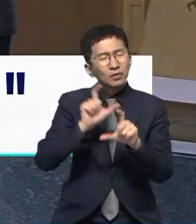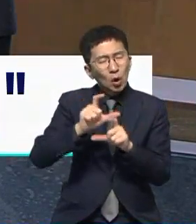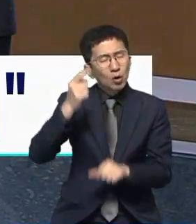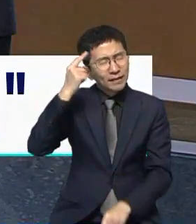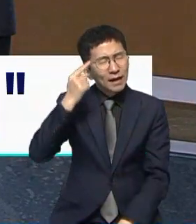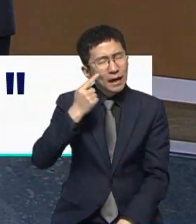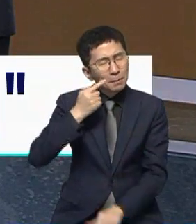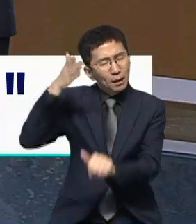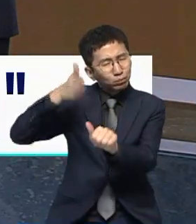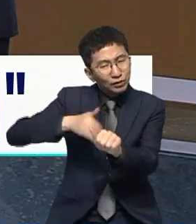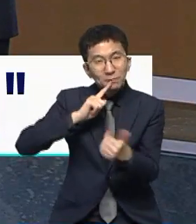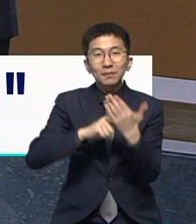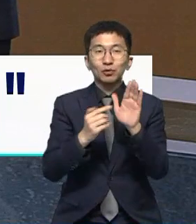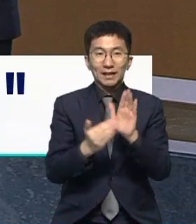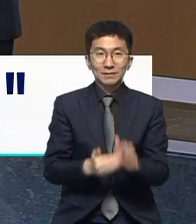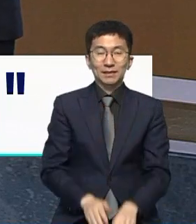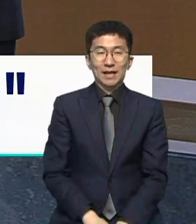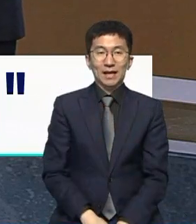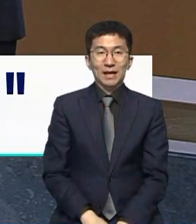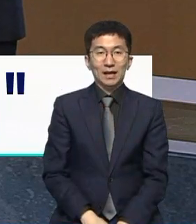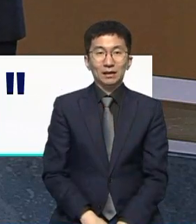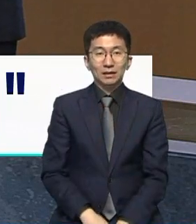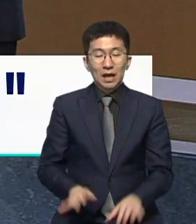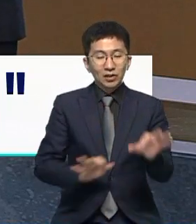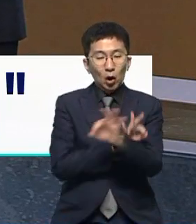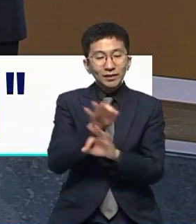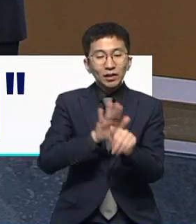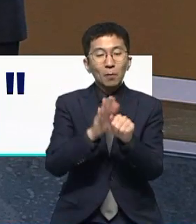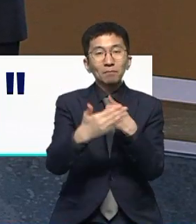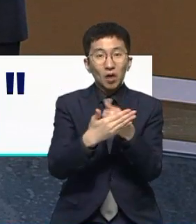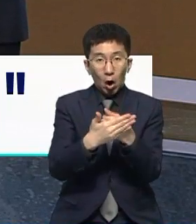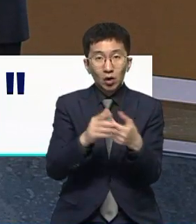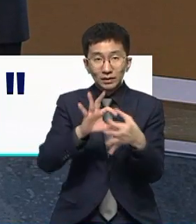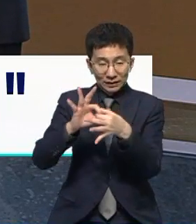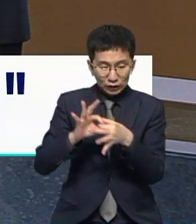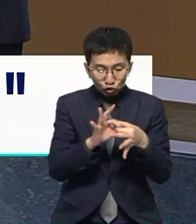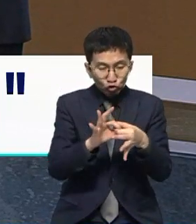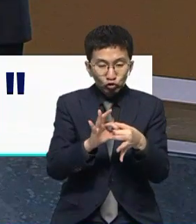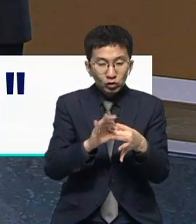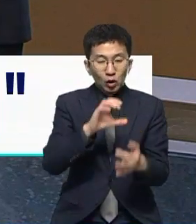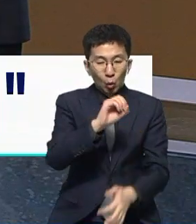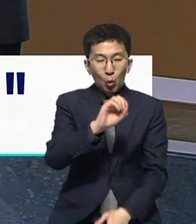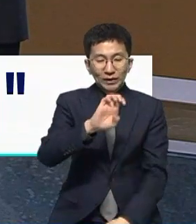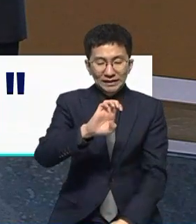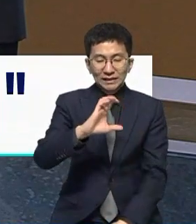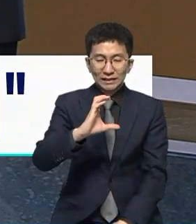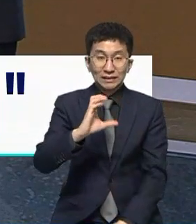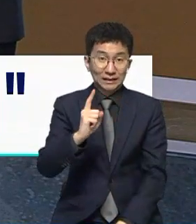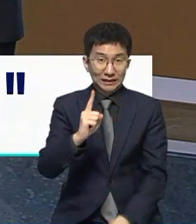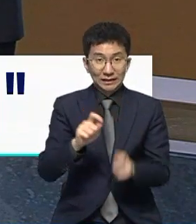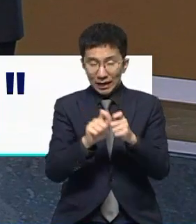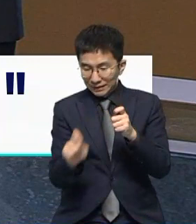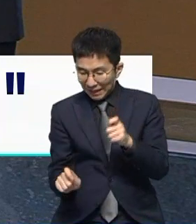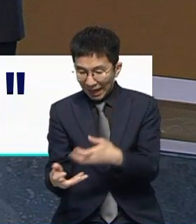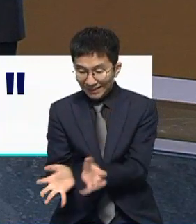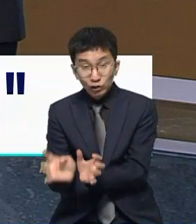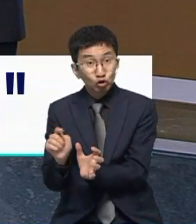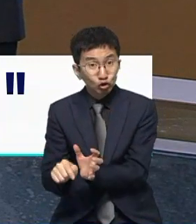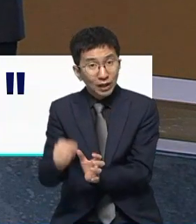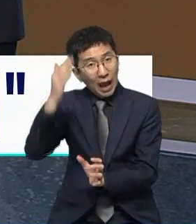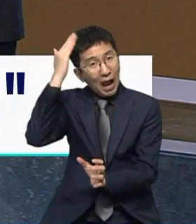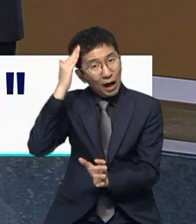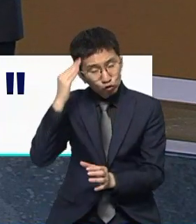한번 논의해달라고 했습니다. 이런 가운데 경제협력개발기구, OECD의 산하기구는 한국의 부패수사